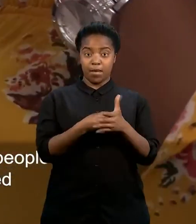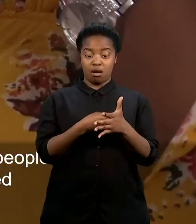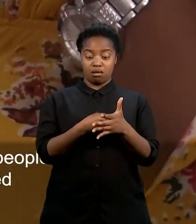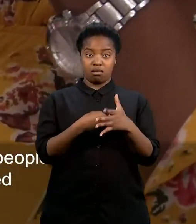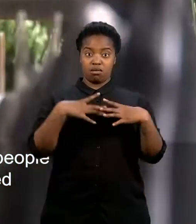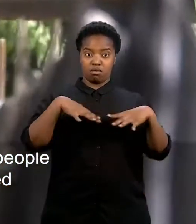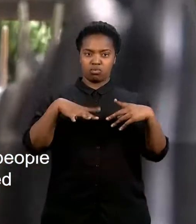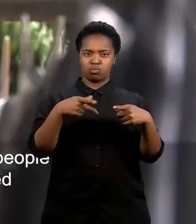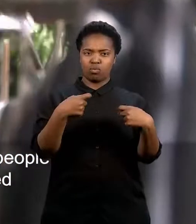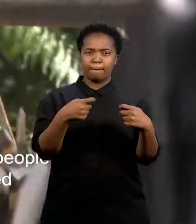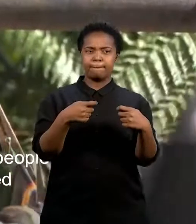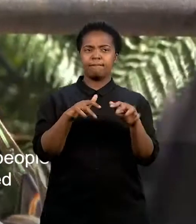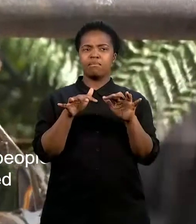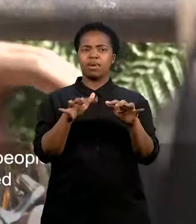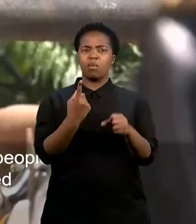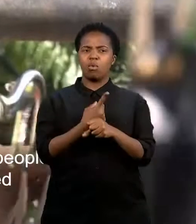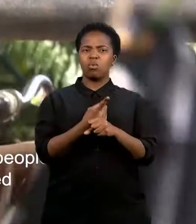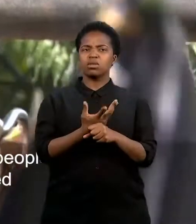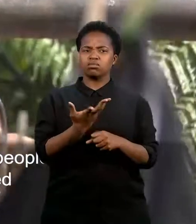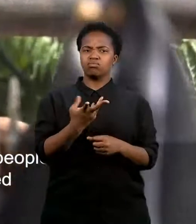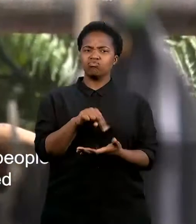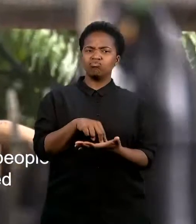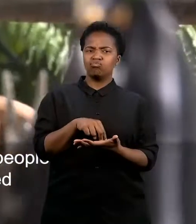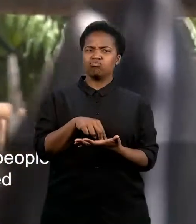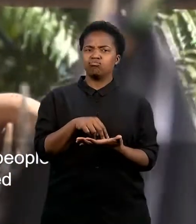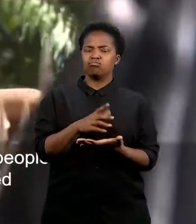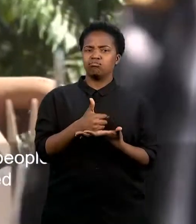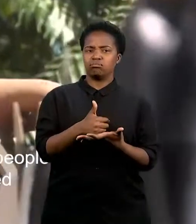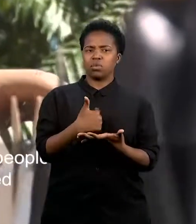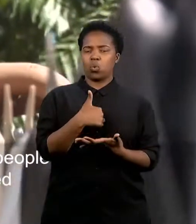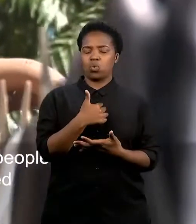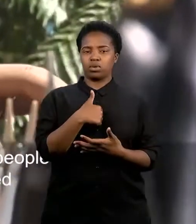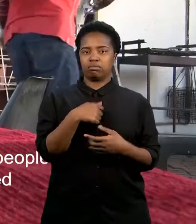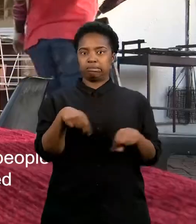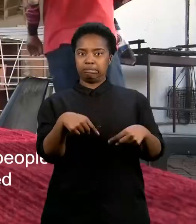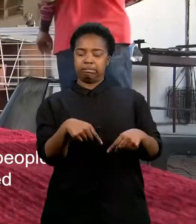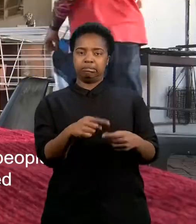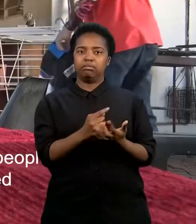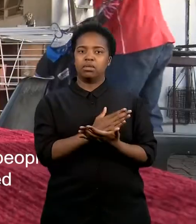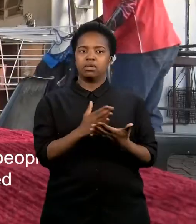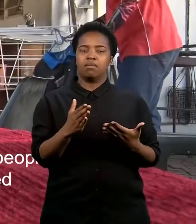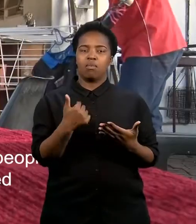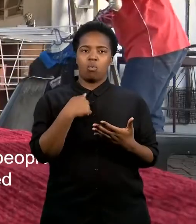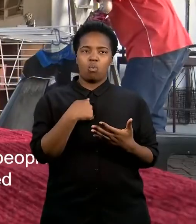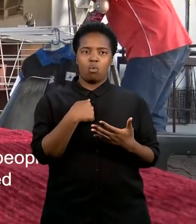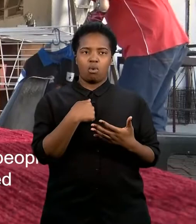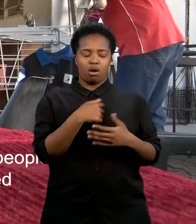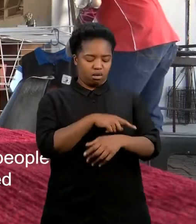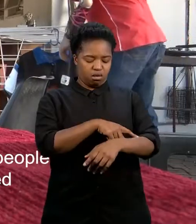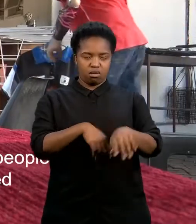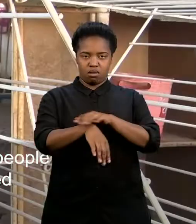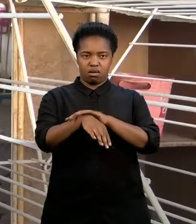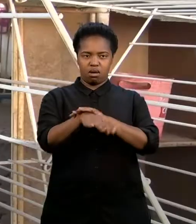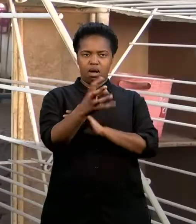As jy ingaan by 'n winkel waar jy moet klere koop, mense wat jou veronderstel is om te help, soos alledaags enige ander persoon dit moet doen, dit asof